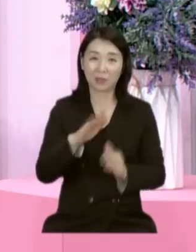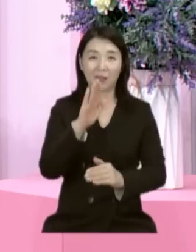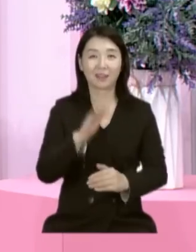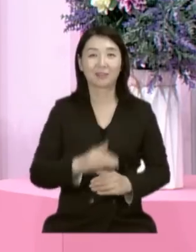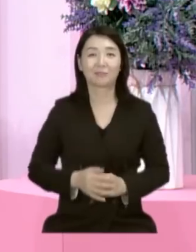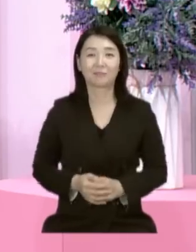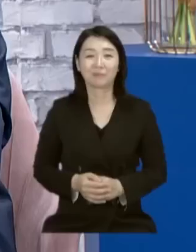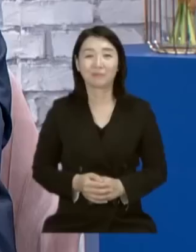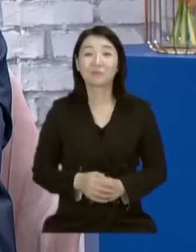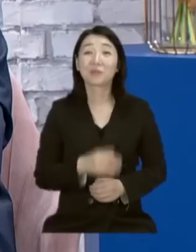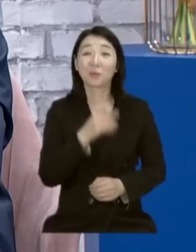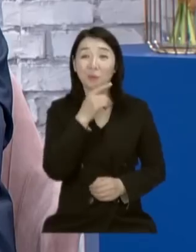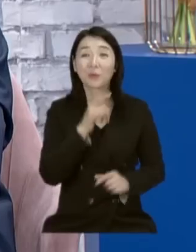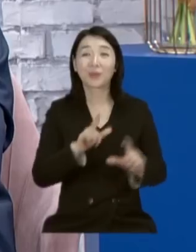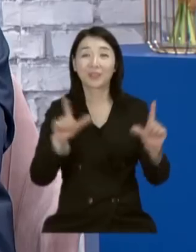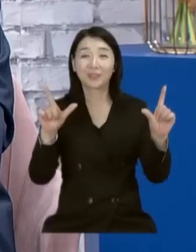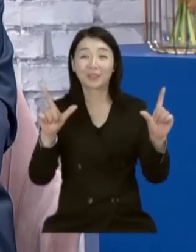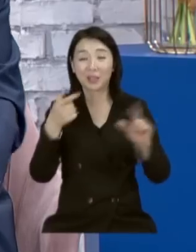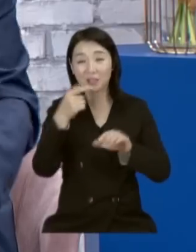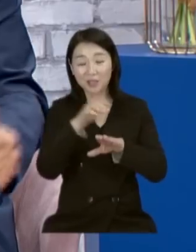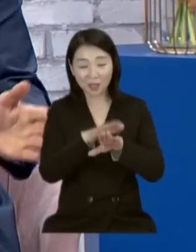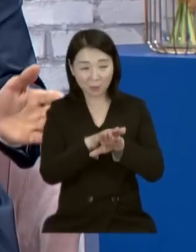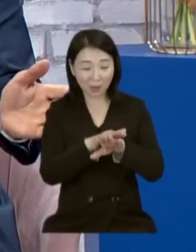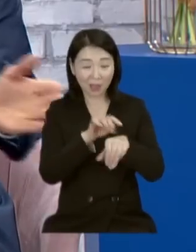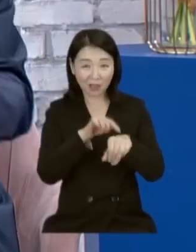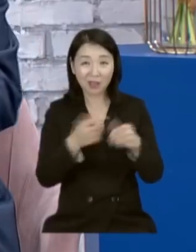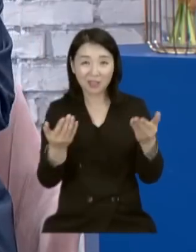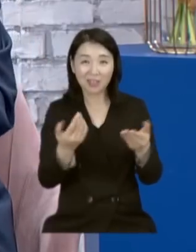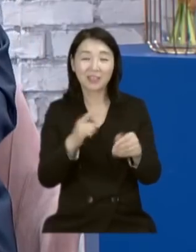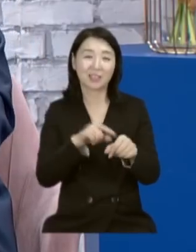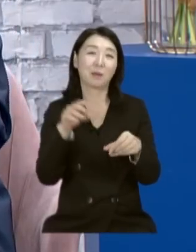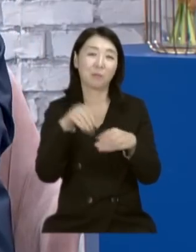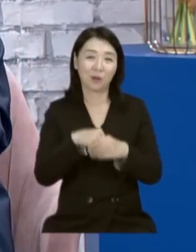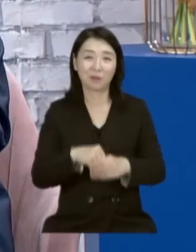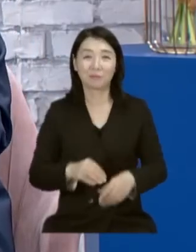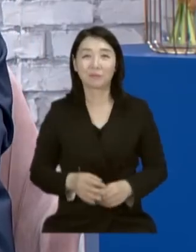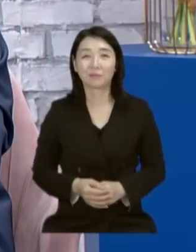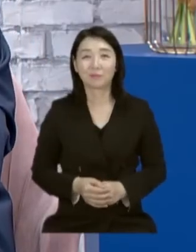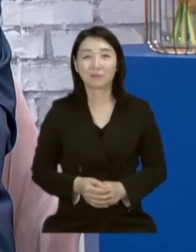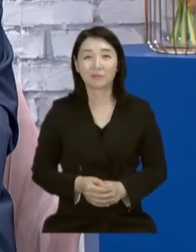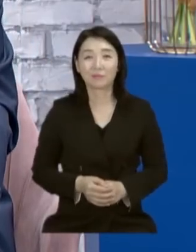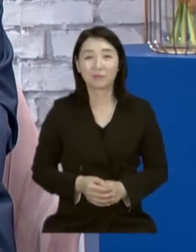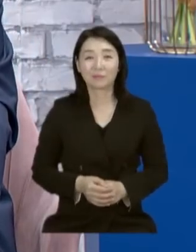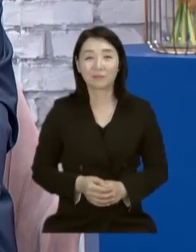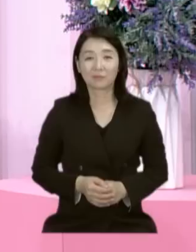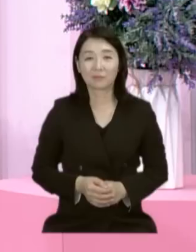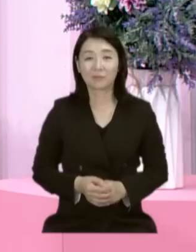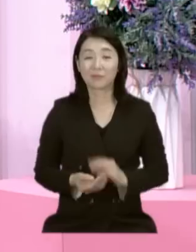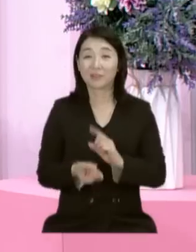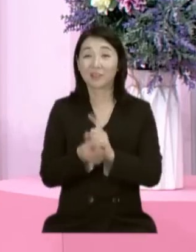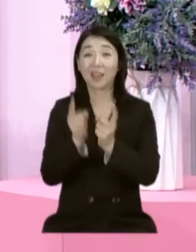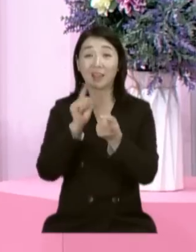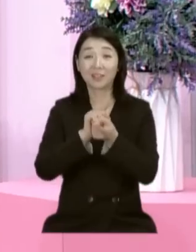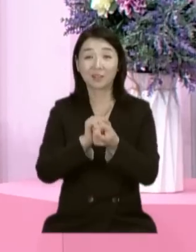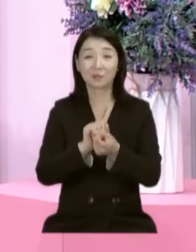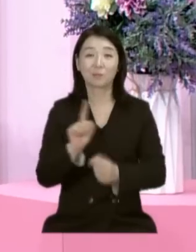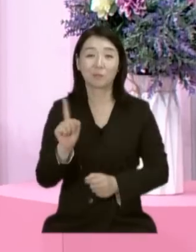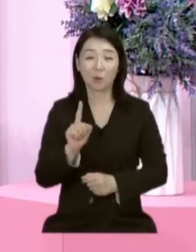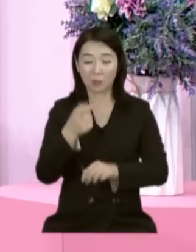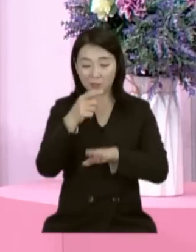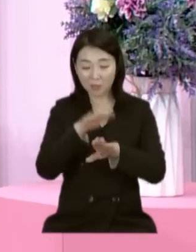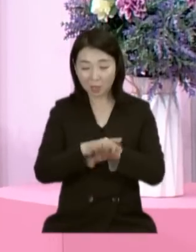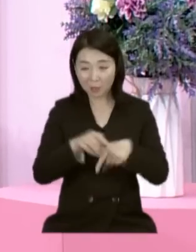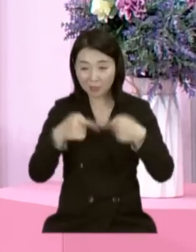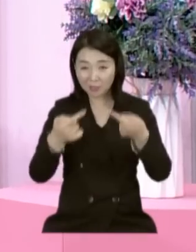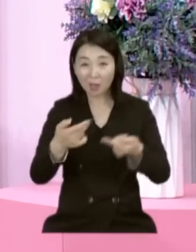퇴근시킵니다. 아. 월요일을 놓고. 네, 예배 네. 시간과 근무 시간에 포함시키는군요. 네. 그렇게 해서 그럼 할 대신에 이제